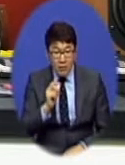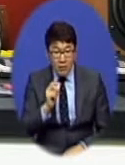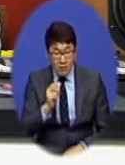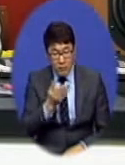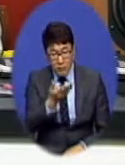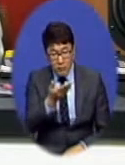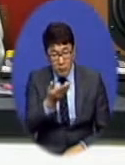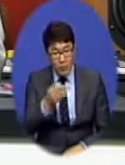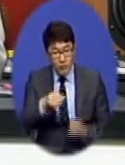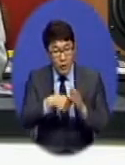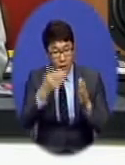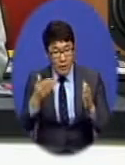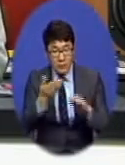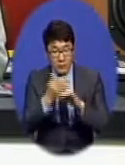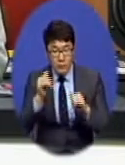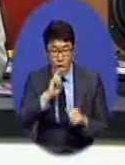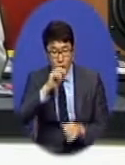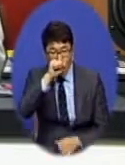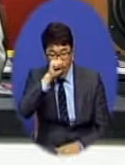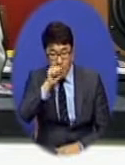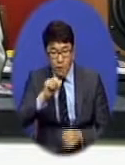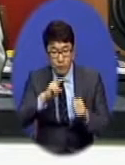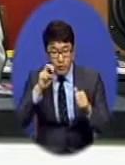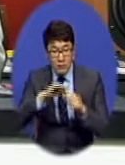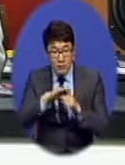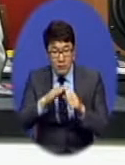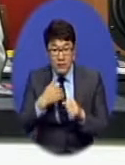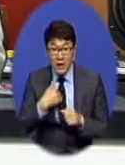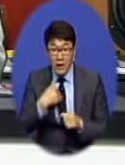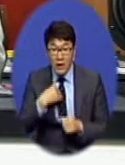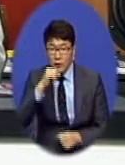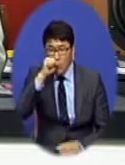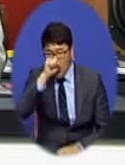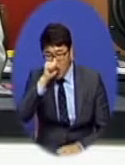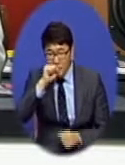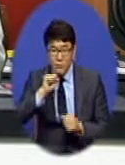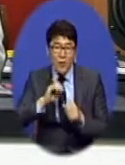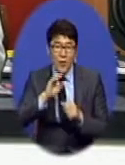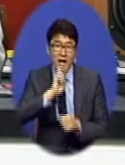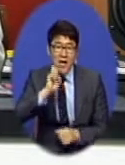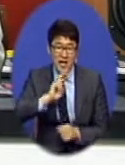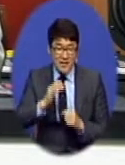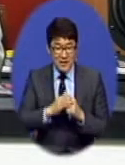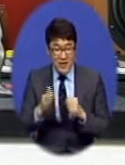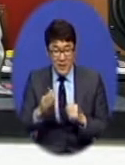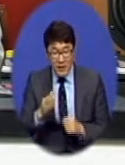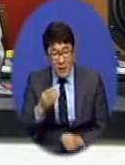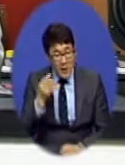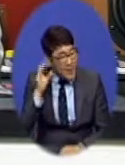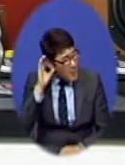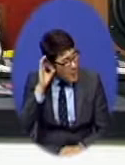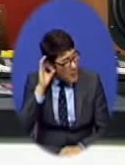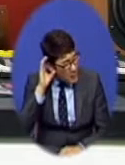참 좋아하시더라고요. 예. 제가 좀 좋아하는 노래길래 좀. 네. 테이프로 몇 번